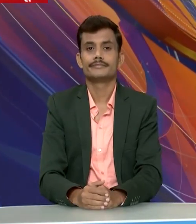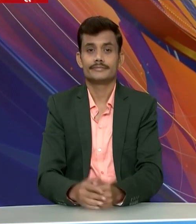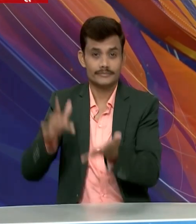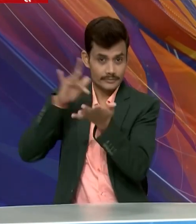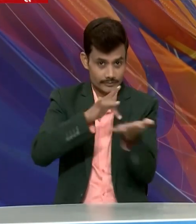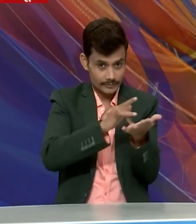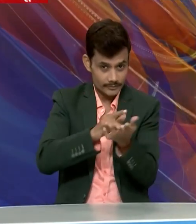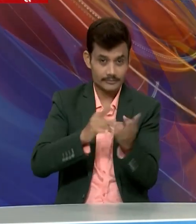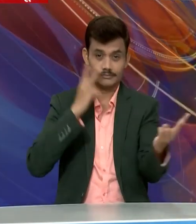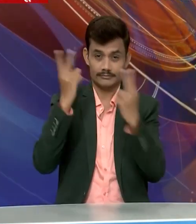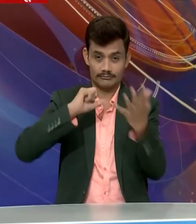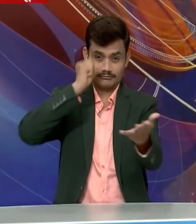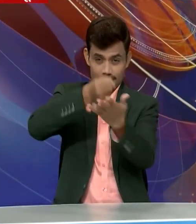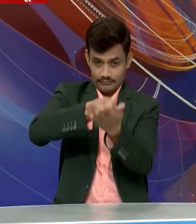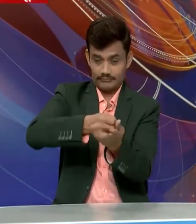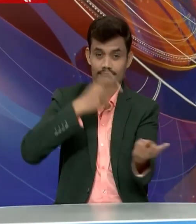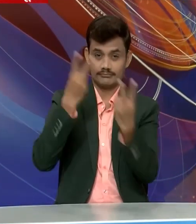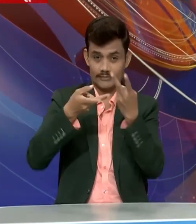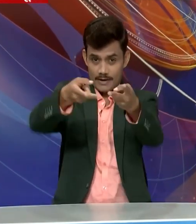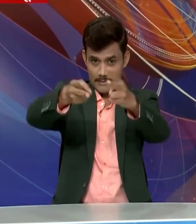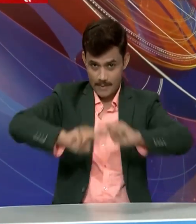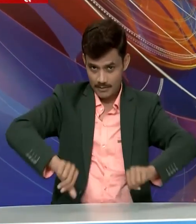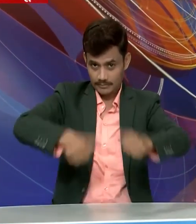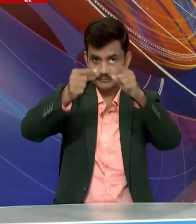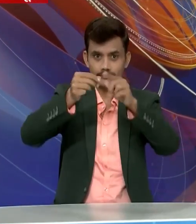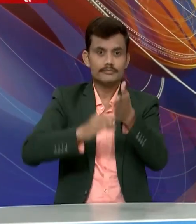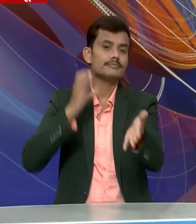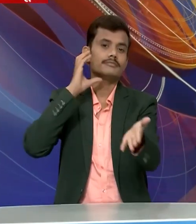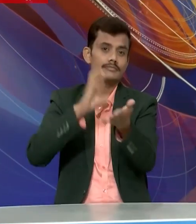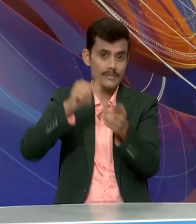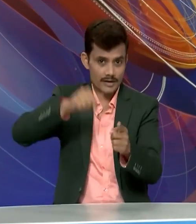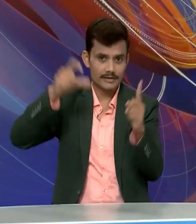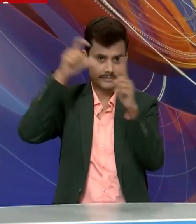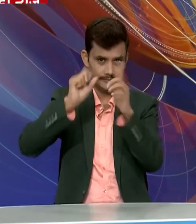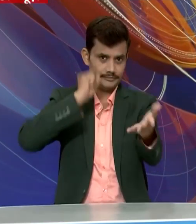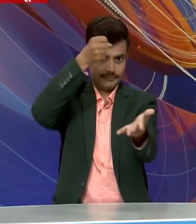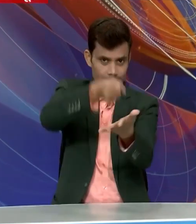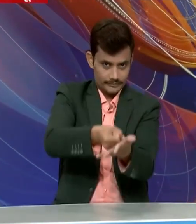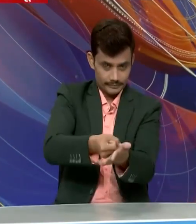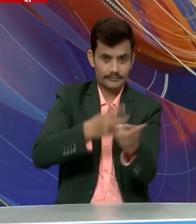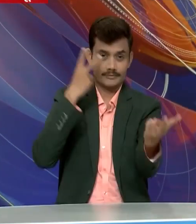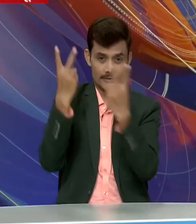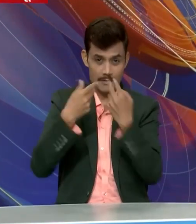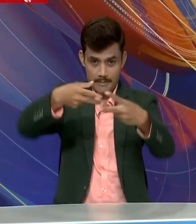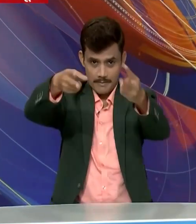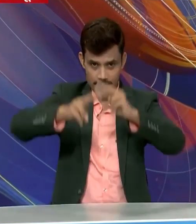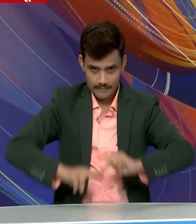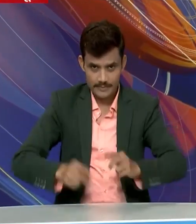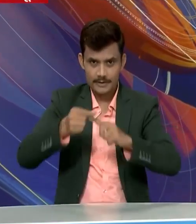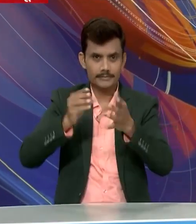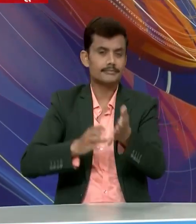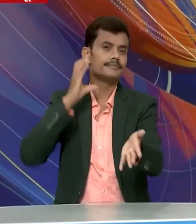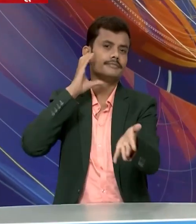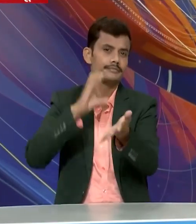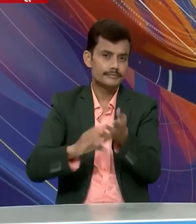दो देशों का सफल दौरा संपन्न करके प्रधानमंत्री नरेंद्र मोदी आज दिल्ली लौट आए हैं। दौरे से वापसी में